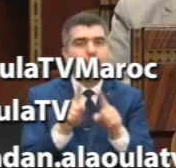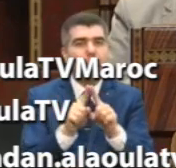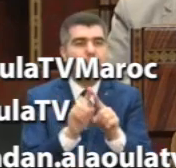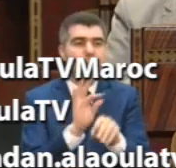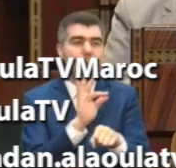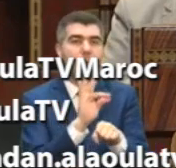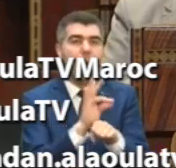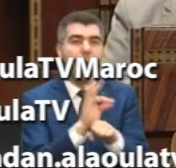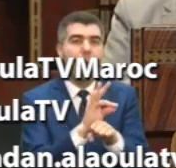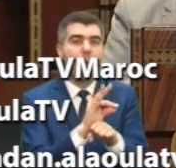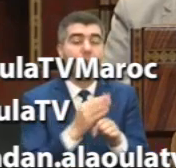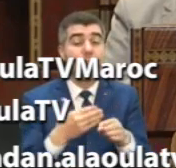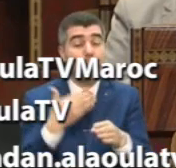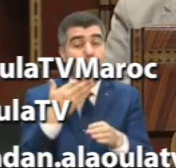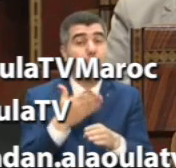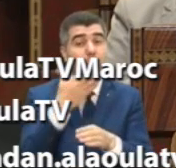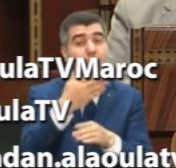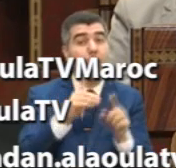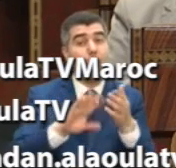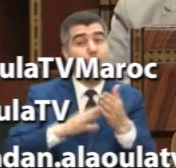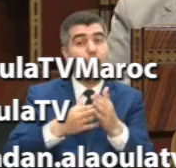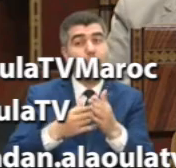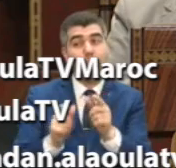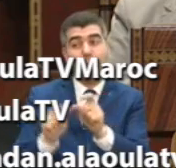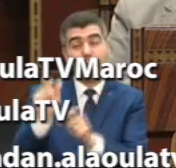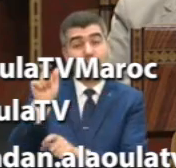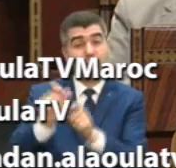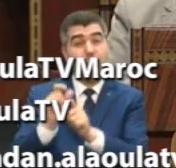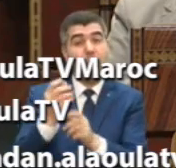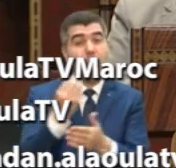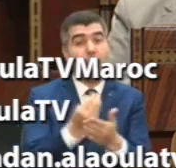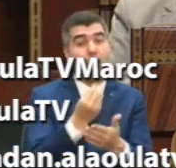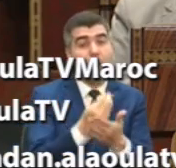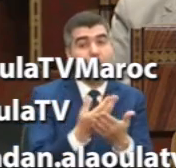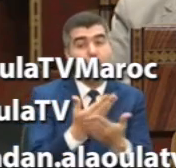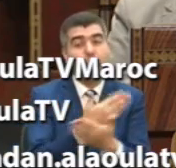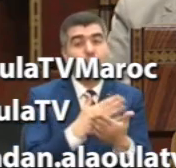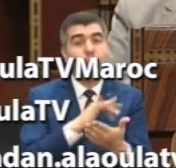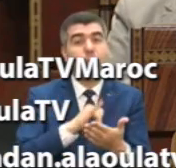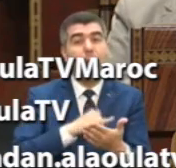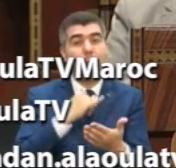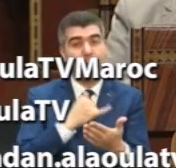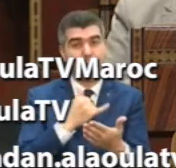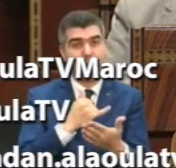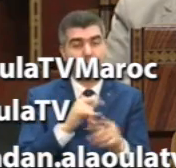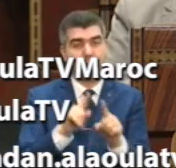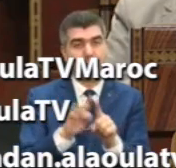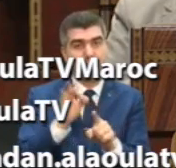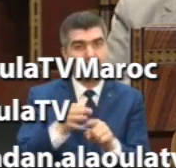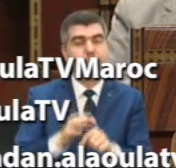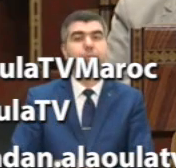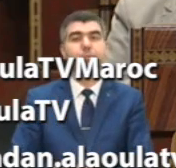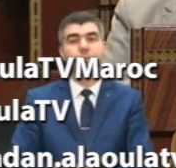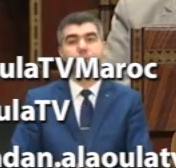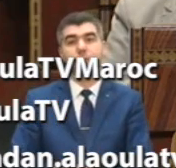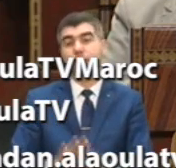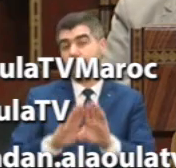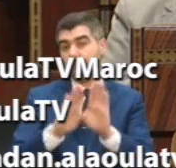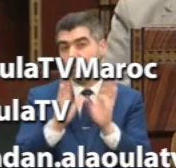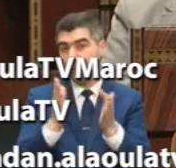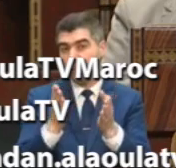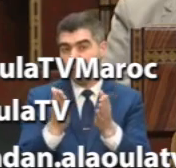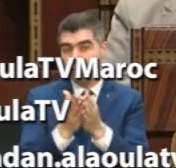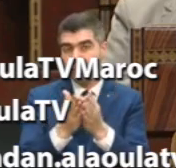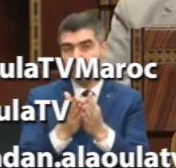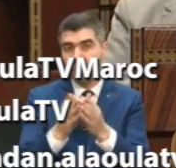ديالنا. وإلا فالتعاقد هو خيار خصنا نوفروا ليه الظروف دياله. فلا يعقل أن فيما